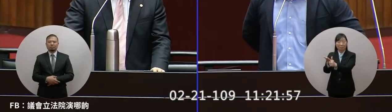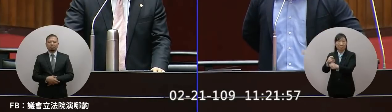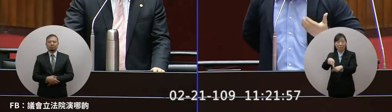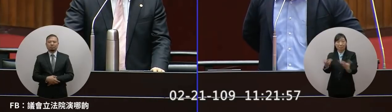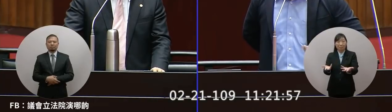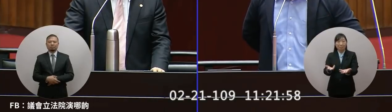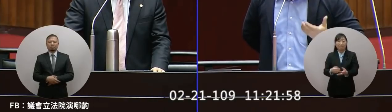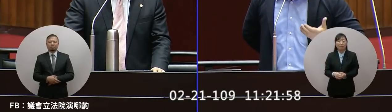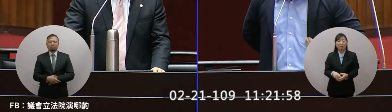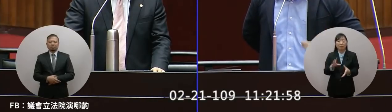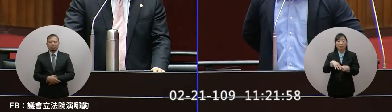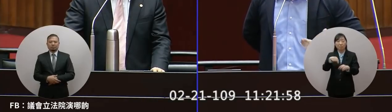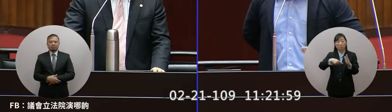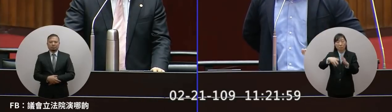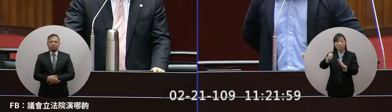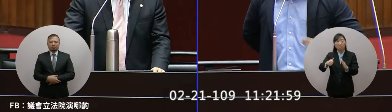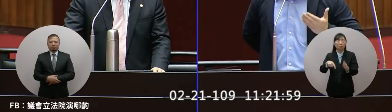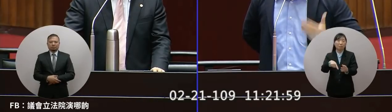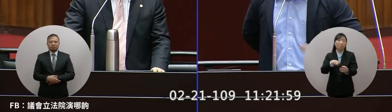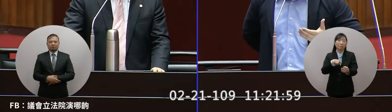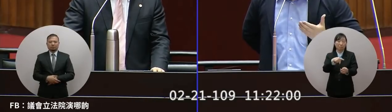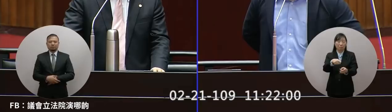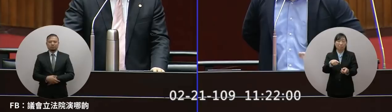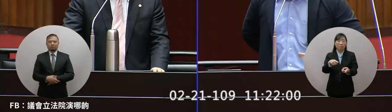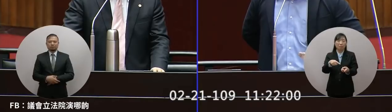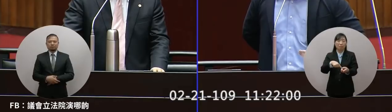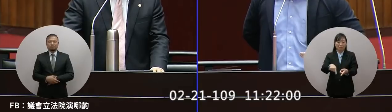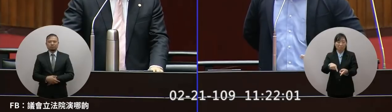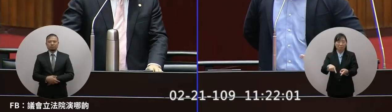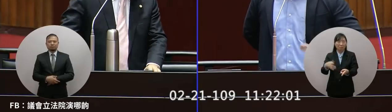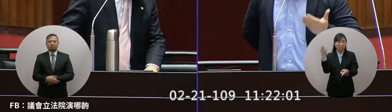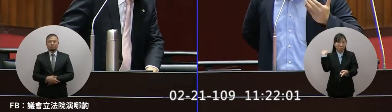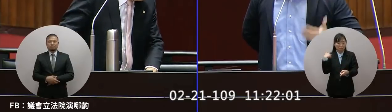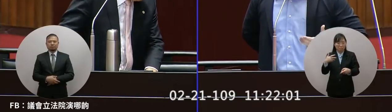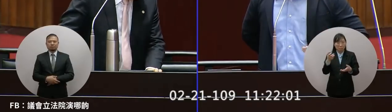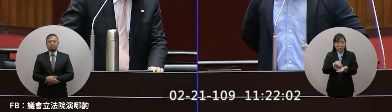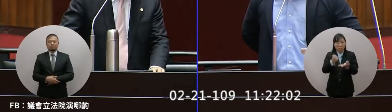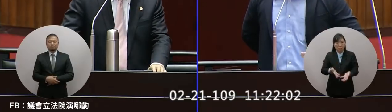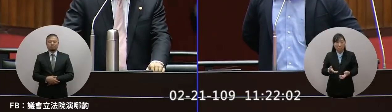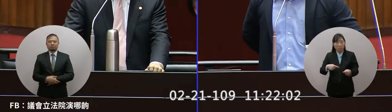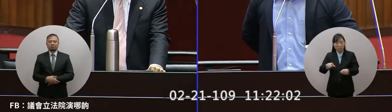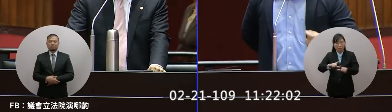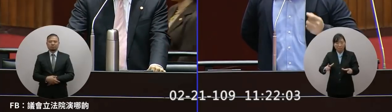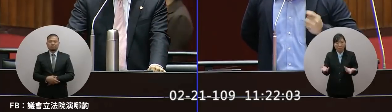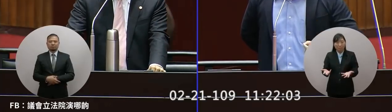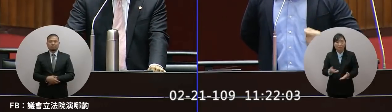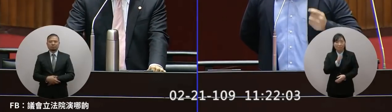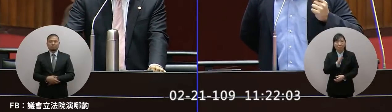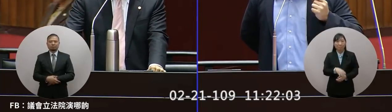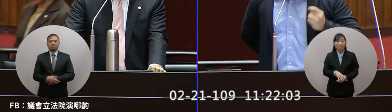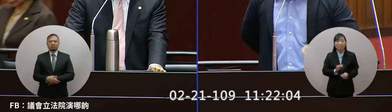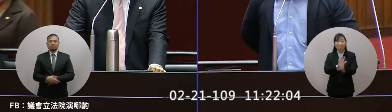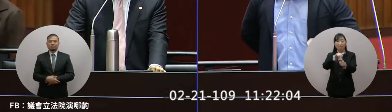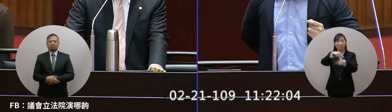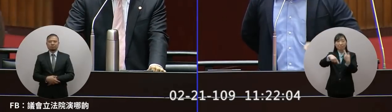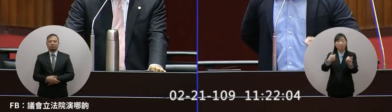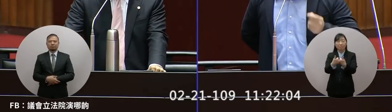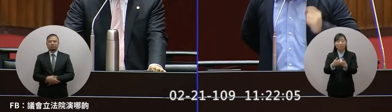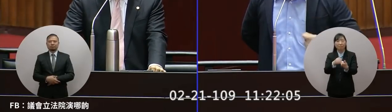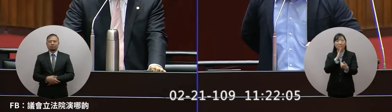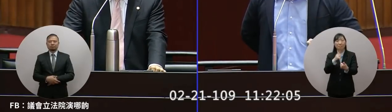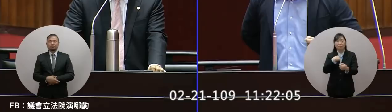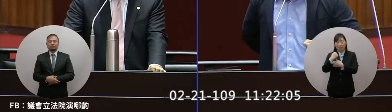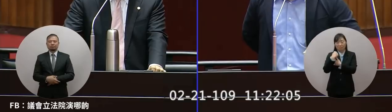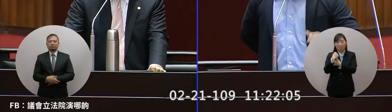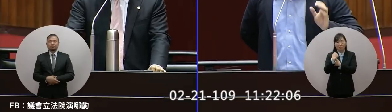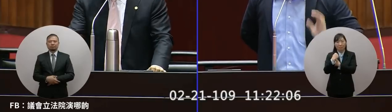来讲，哈，这嘛是一个很重要一个里程碑，哈。那他基本上就是说，促转会也非常努力